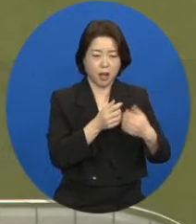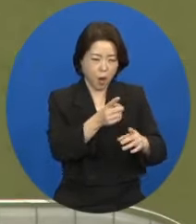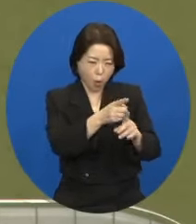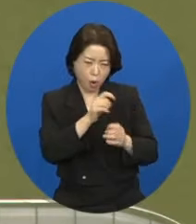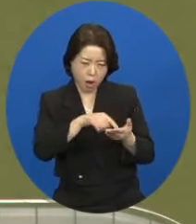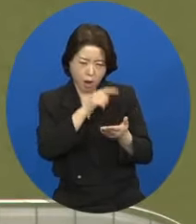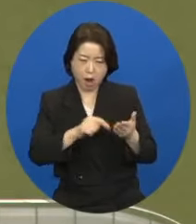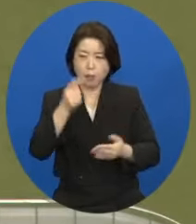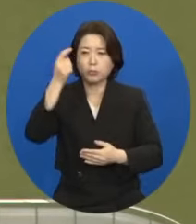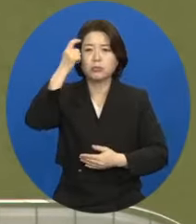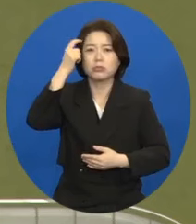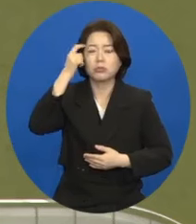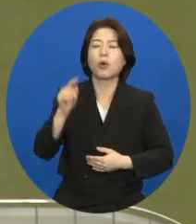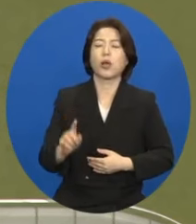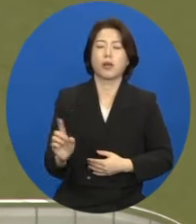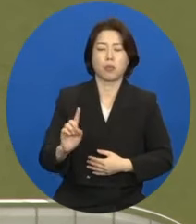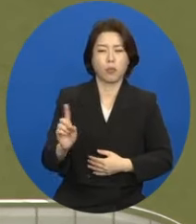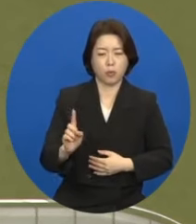원수를 갚으시라고 하십니까?